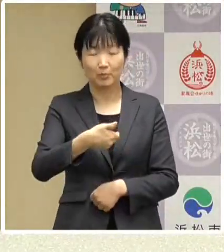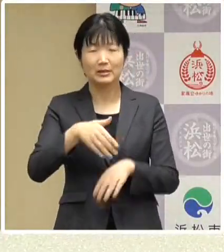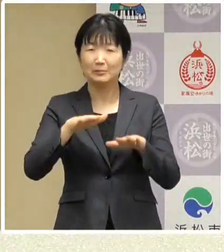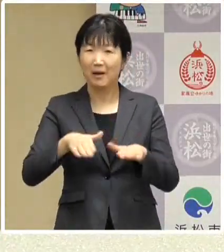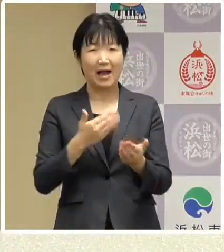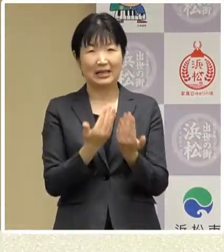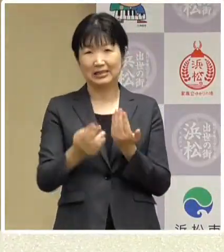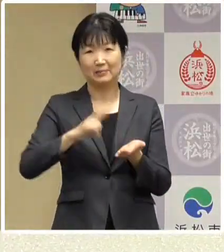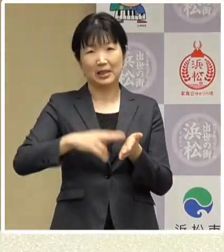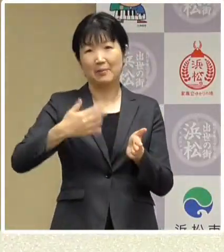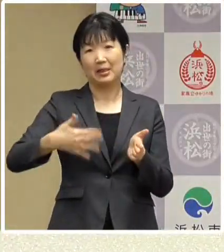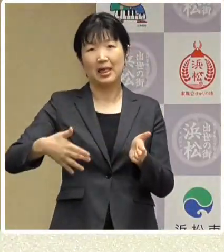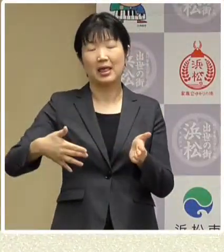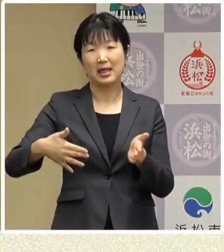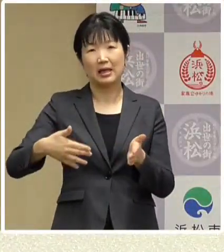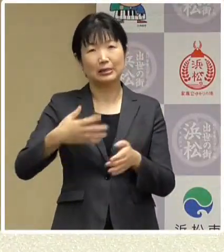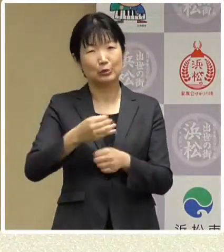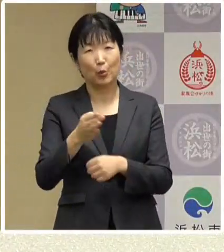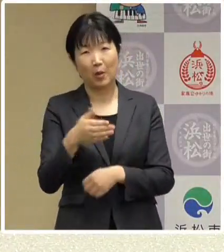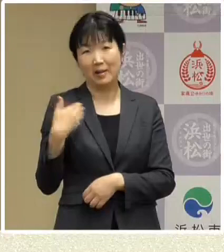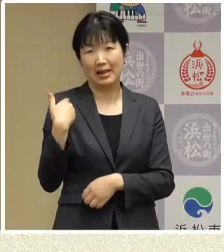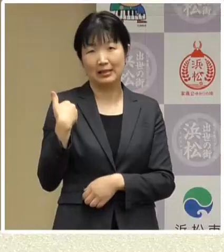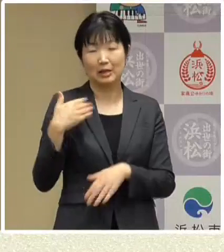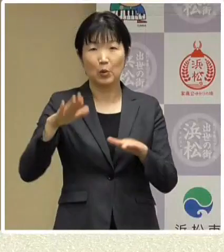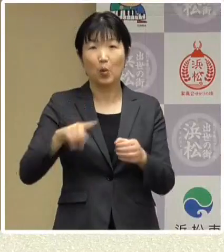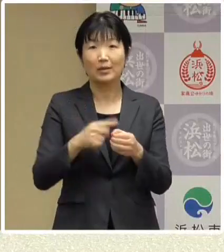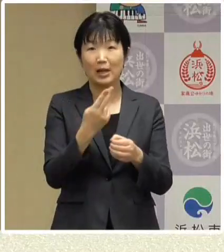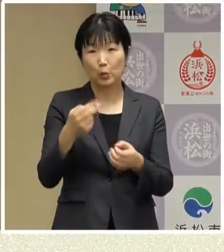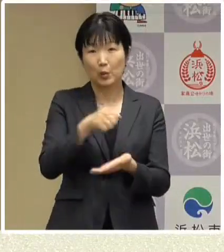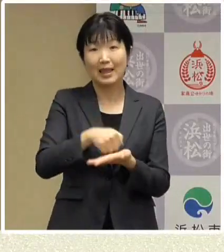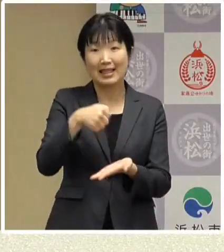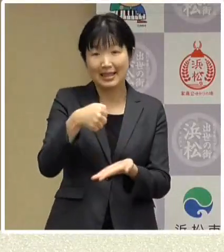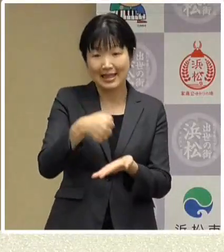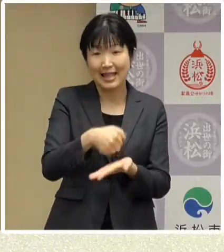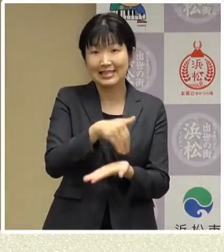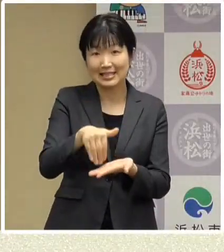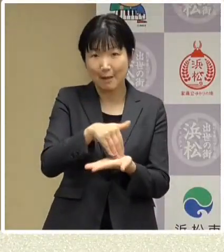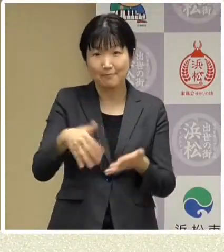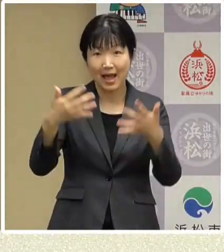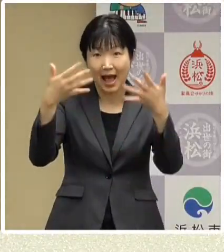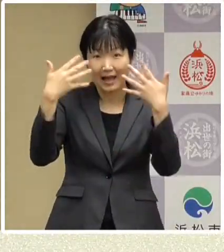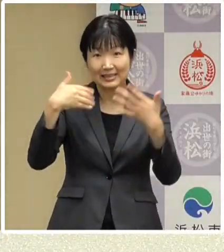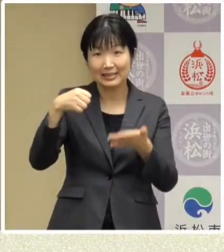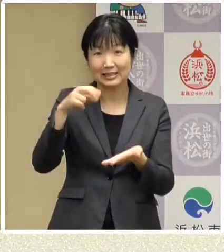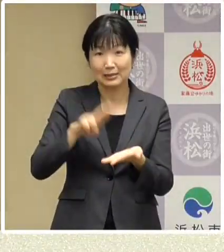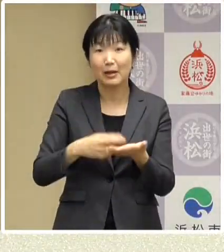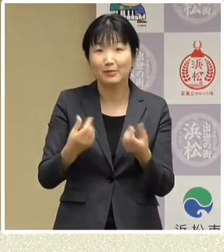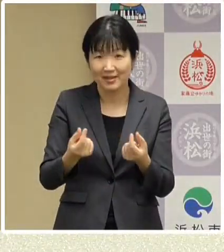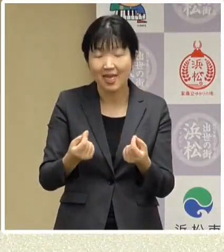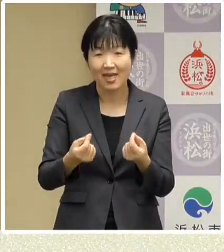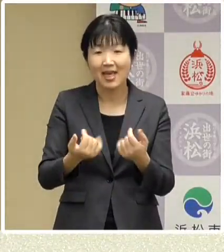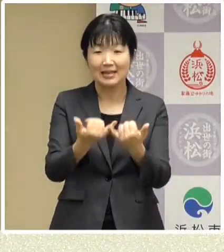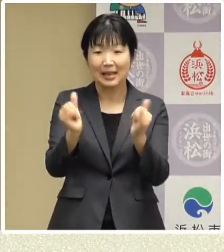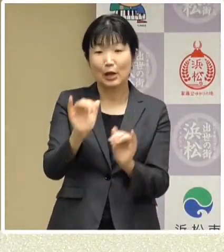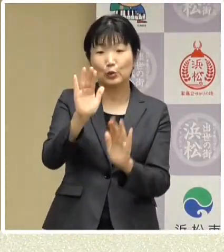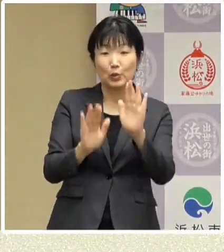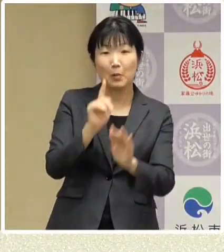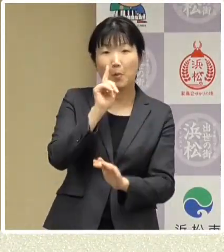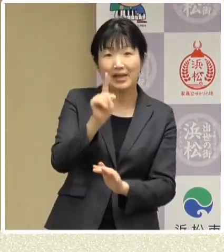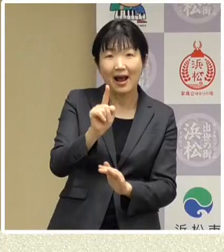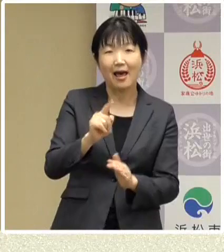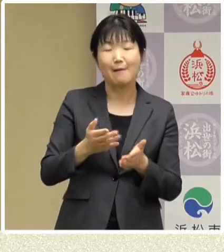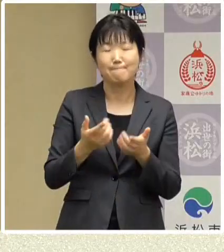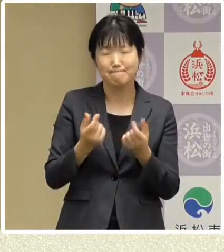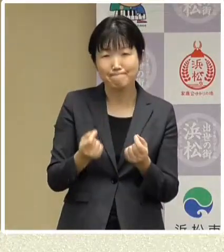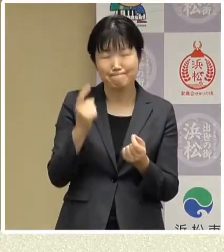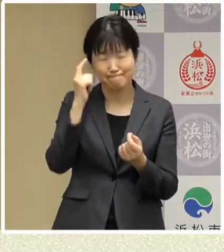定でございます。また今後、本年度決算もまた秋に出ますので、そういった社会情勢も見ながらですね慎重に判